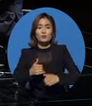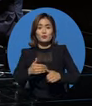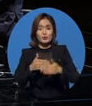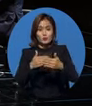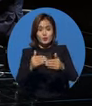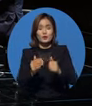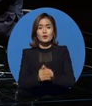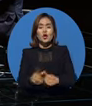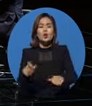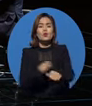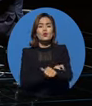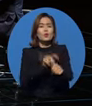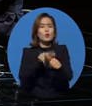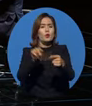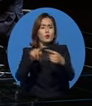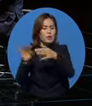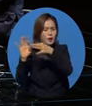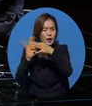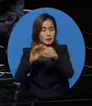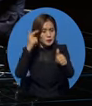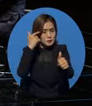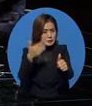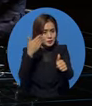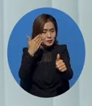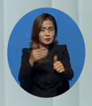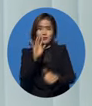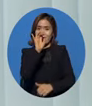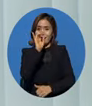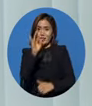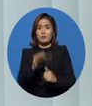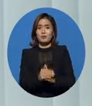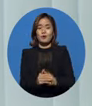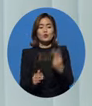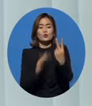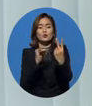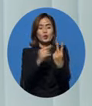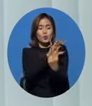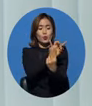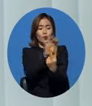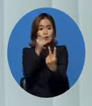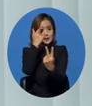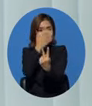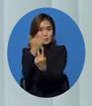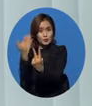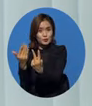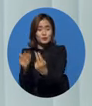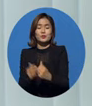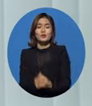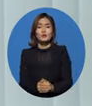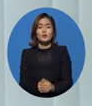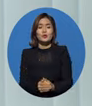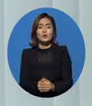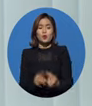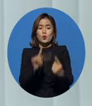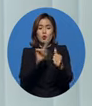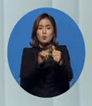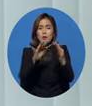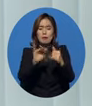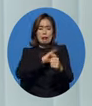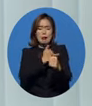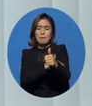특정 후보에게 만 계속해서 질문할 수 없습니다 두 명 모두에게 질문해 주시기 바랍니다 또 상대 후보에 대한